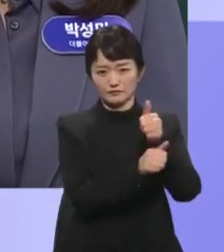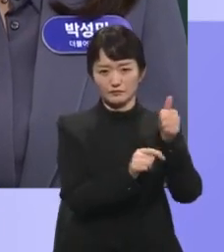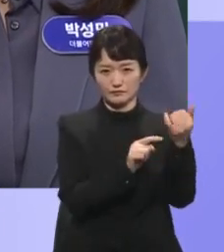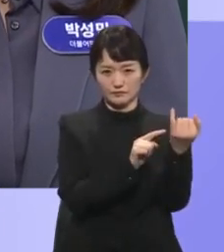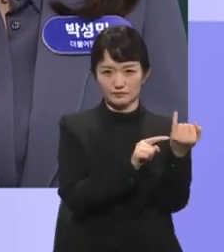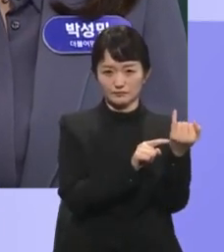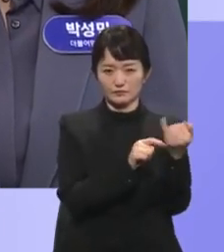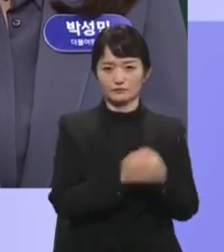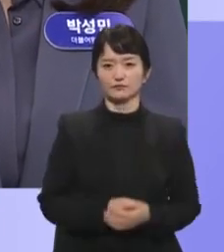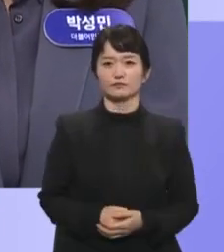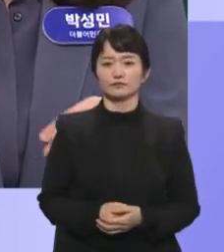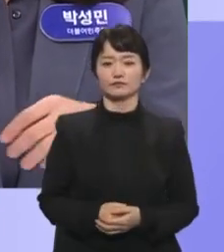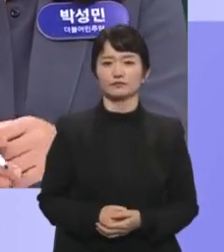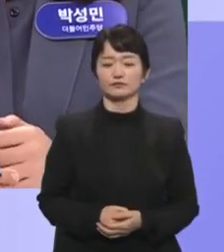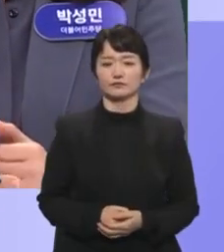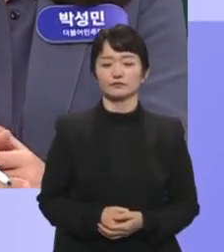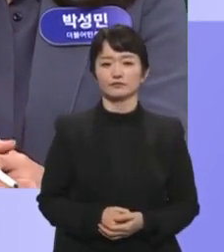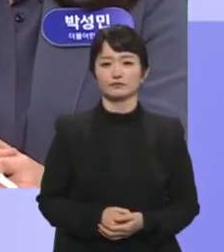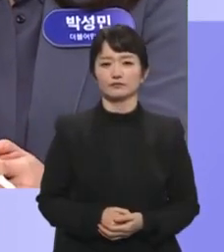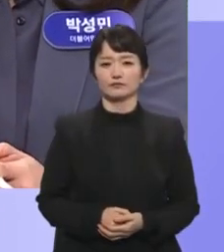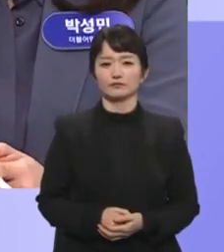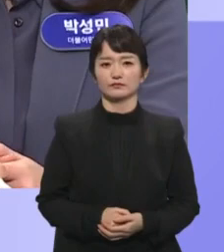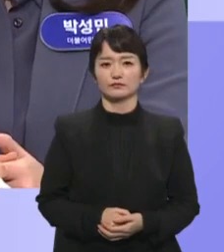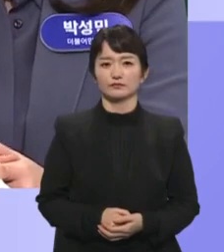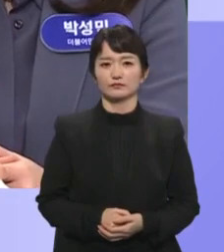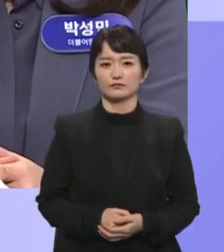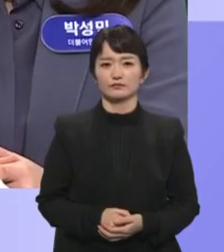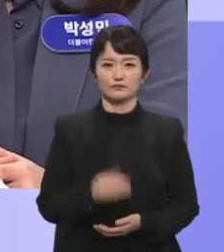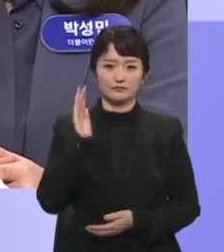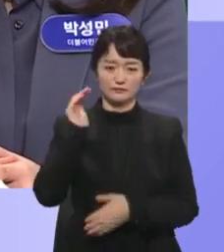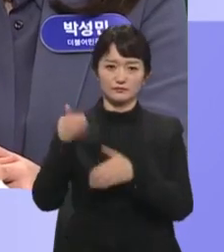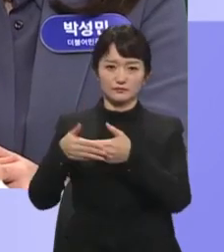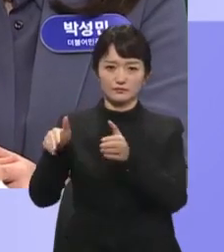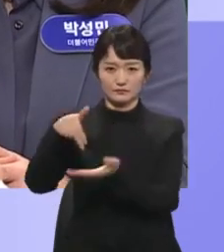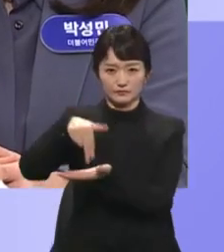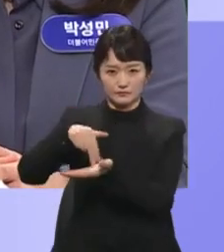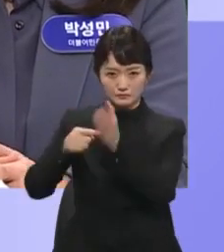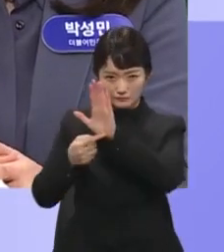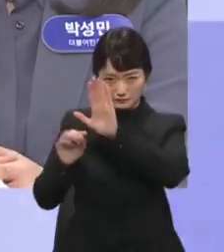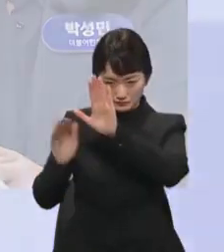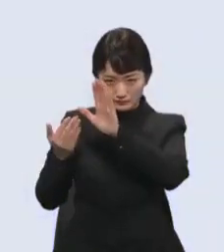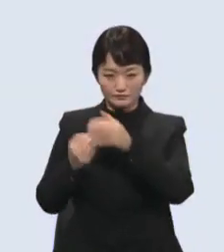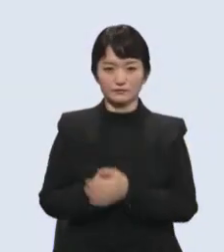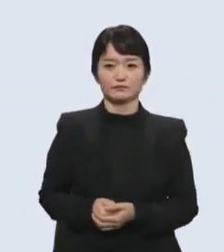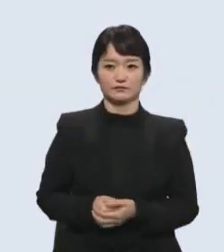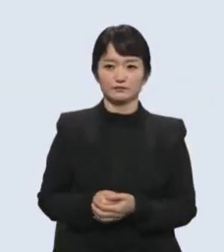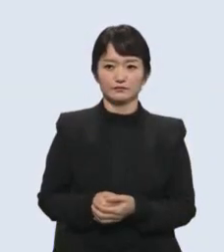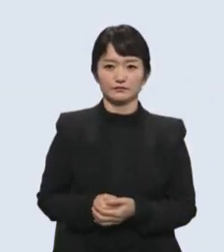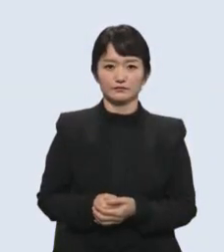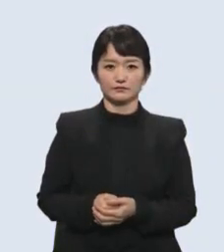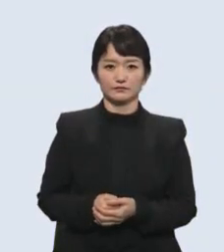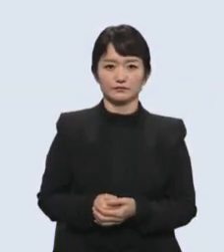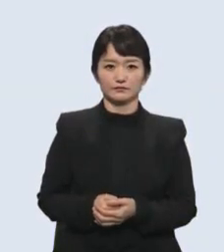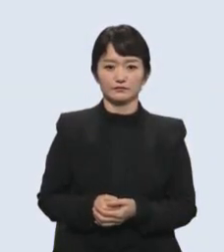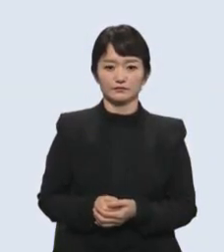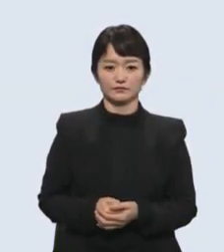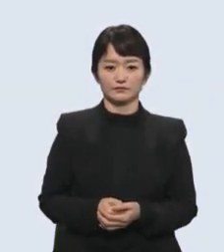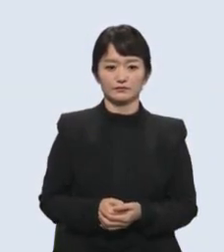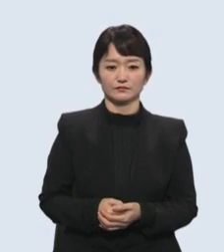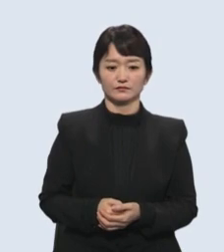민주당에서도 사실 공식적으로 이제 박정민 최고의원이 대통령 실이 질문에 답을 해 줘야 된다 받은